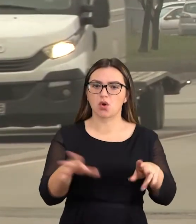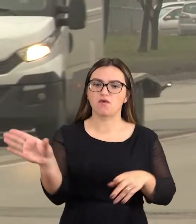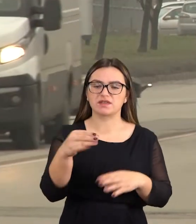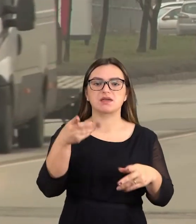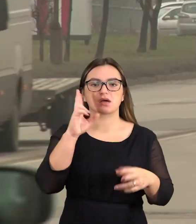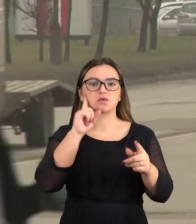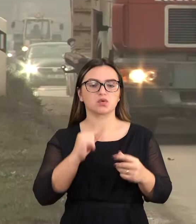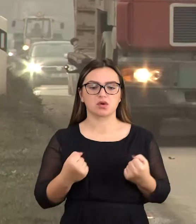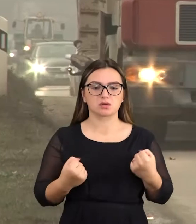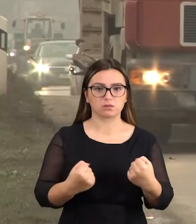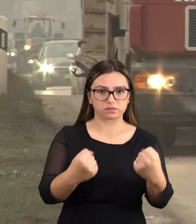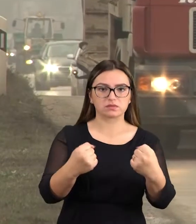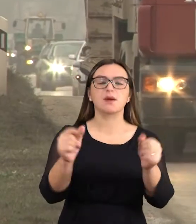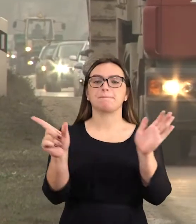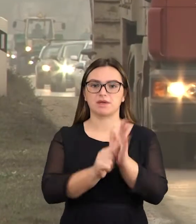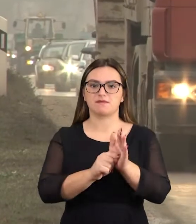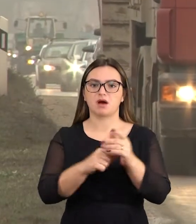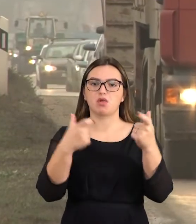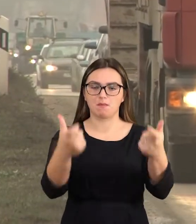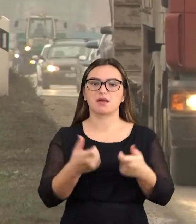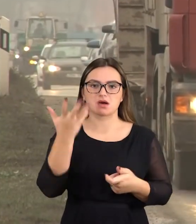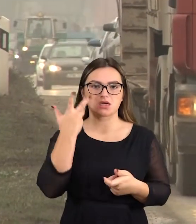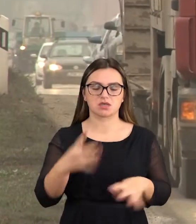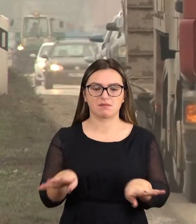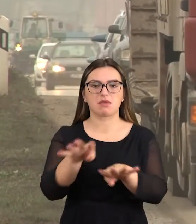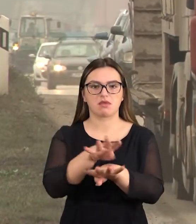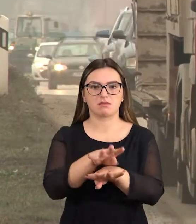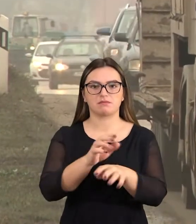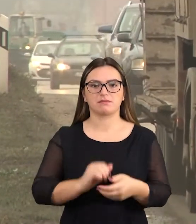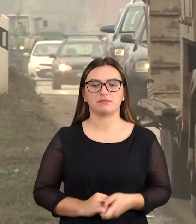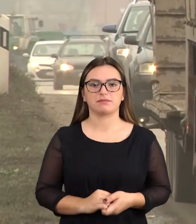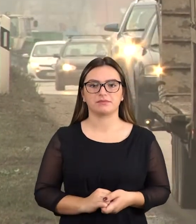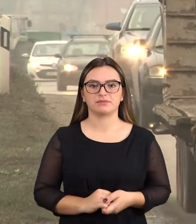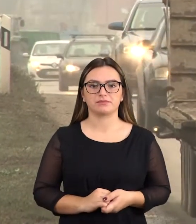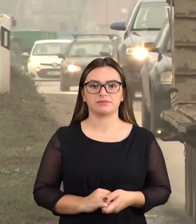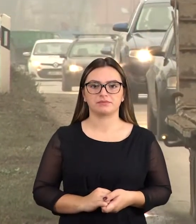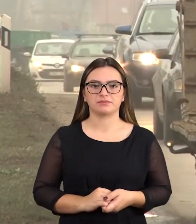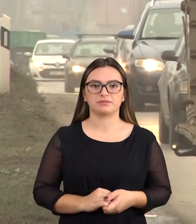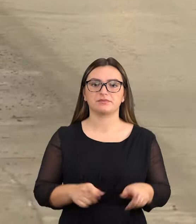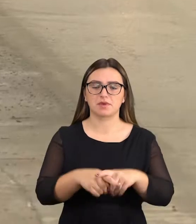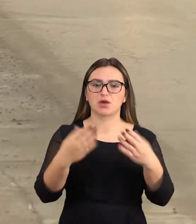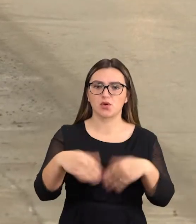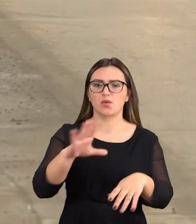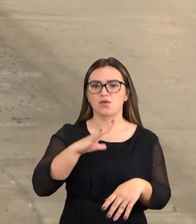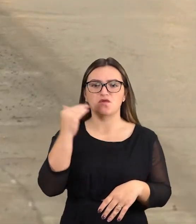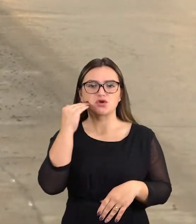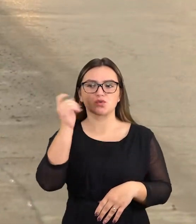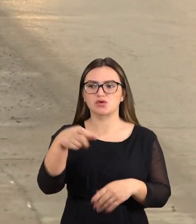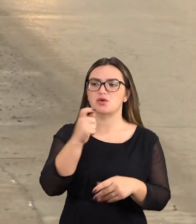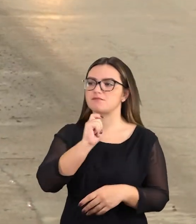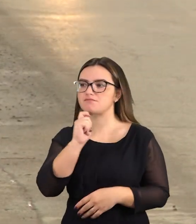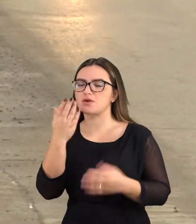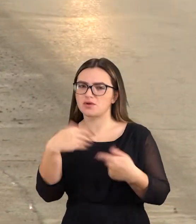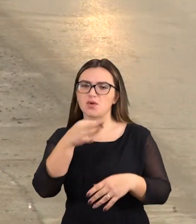visi į gatves išriedantys automobiliai privalo turėti žiemos sąlygoms pritaikytas padangas. Kalbinti šiauliečiai sako,